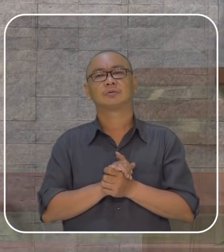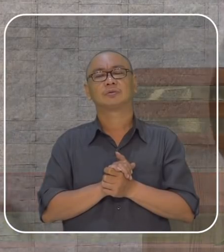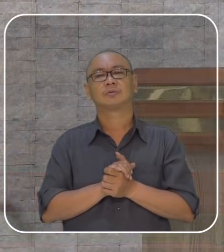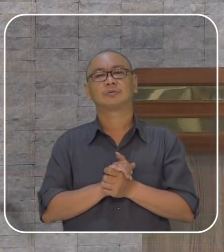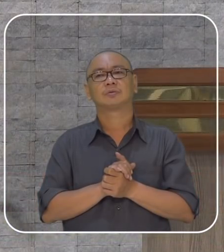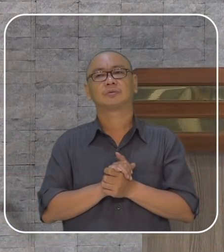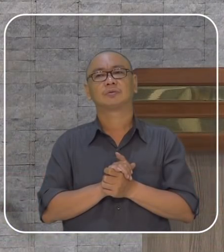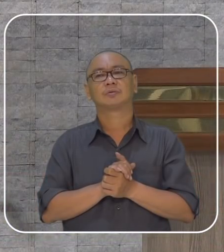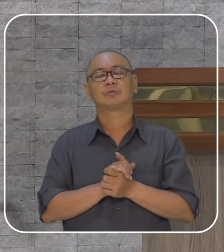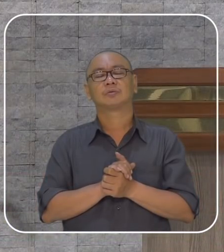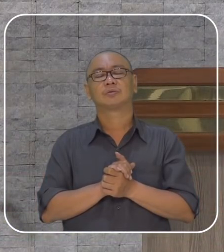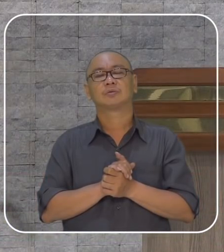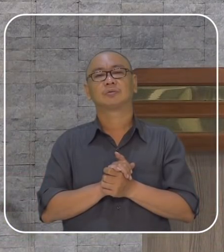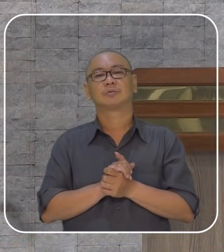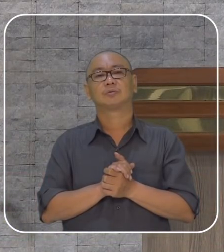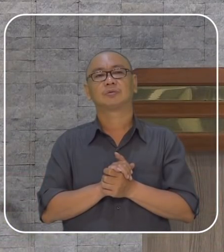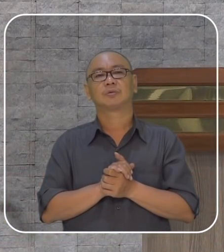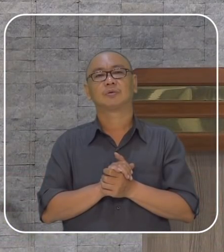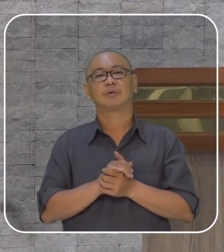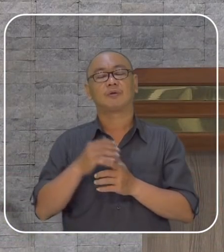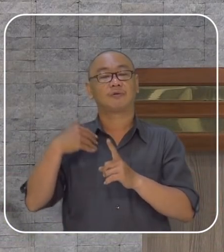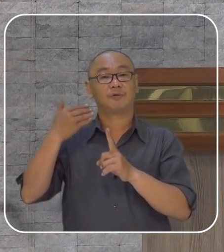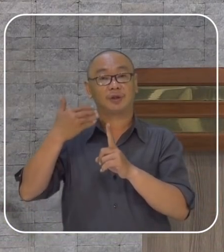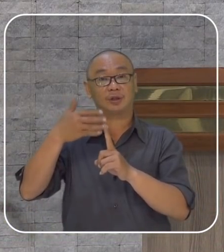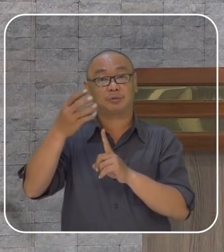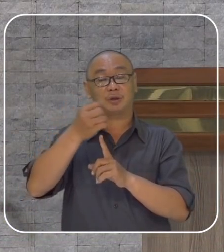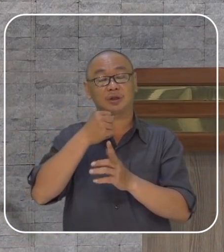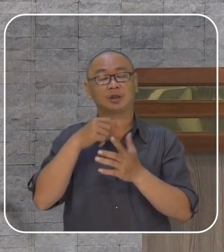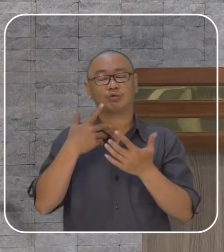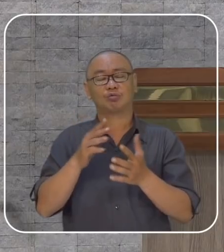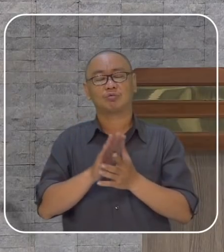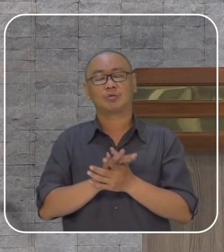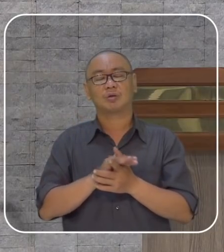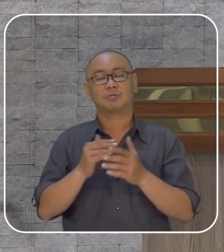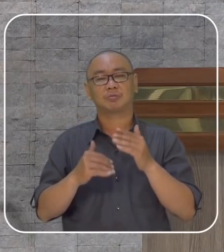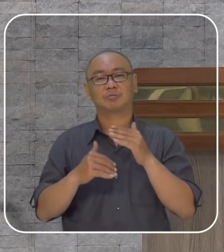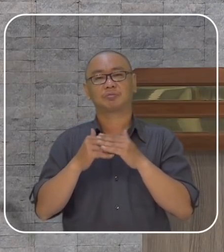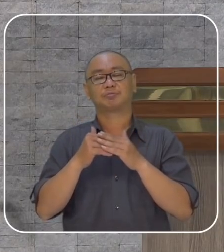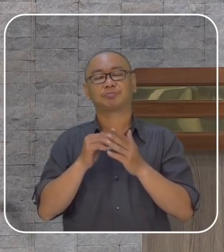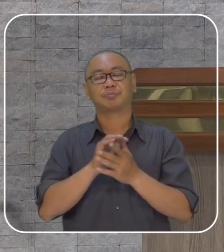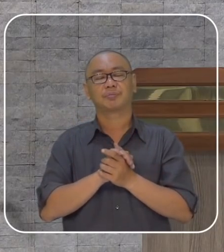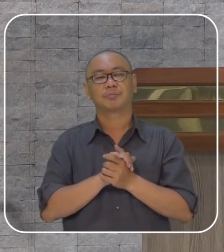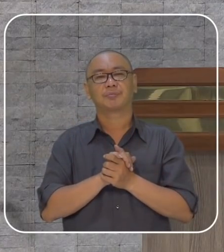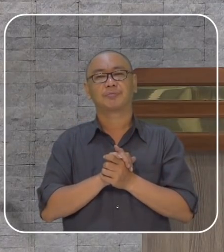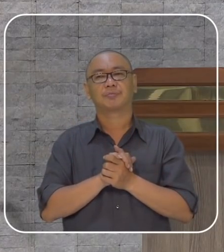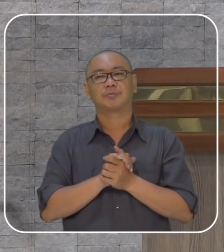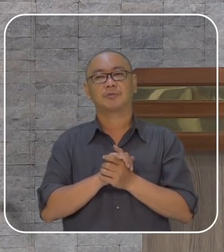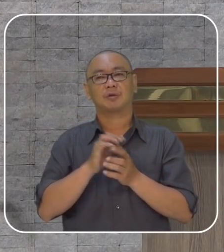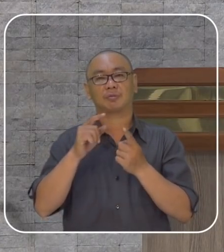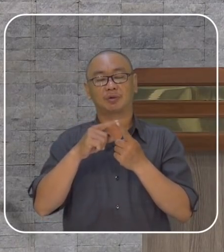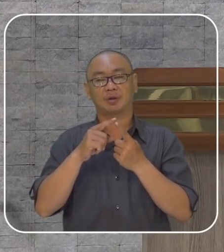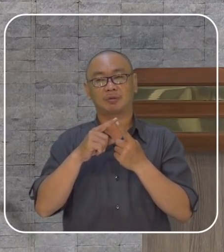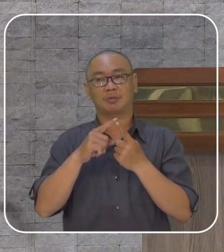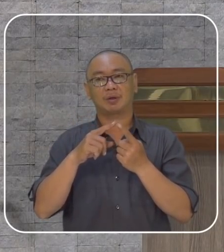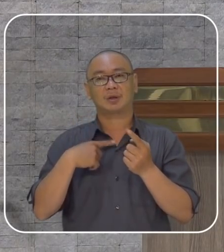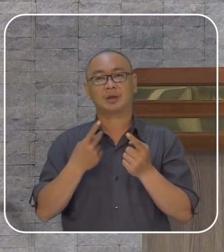core value yang merupakan visi dan misi daripada GKI Peterongan itu. Ya, yang pertama ini